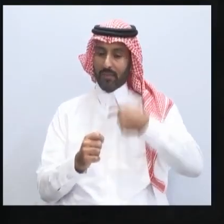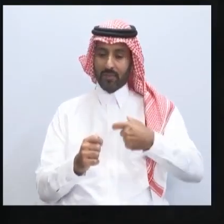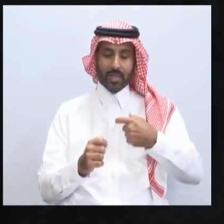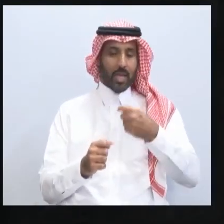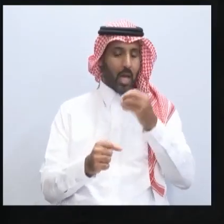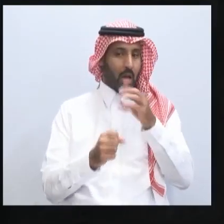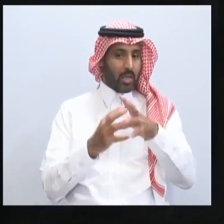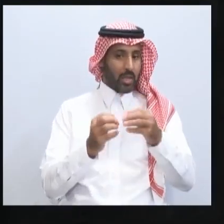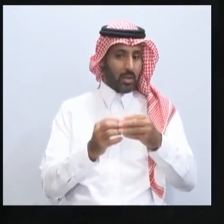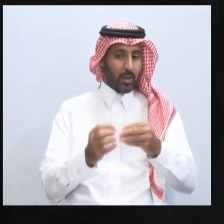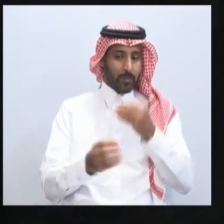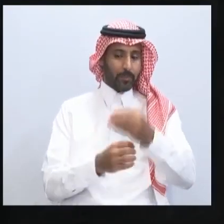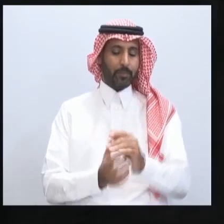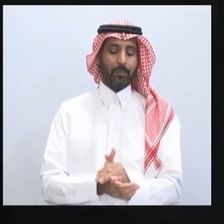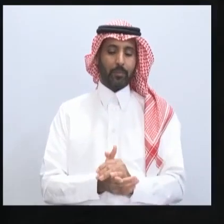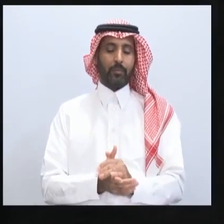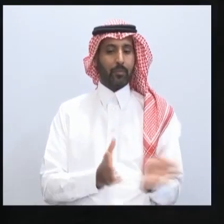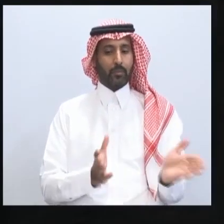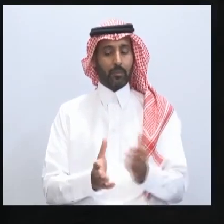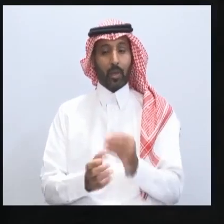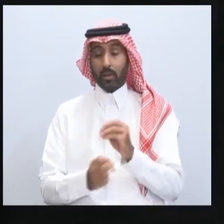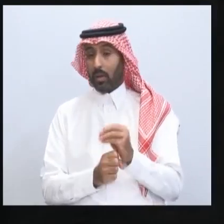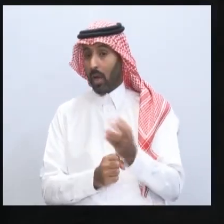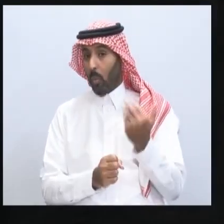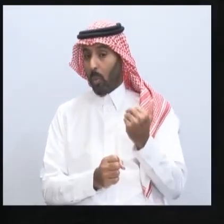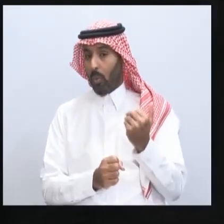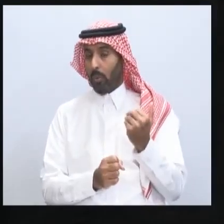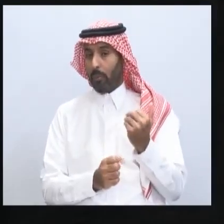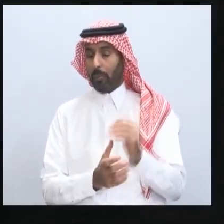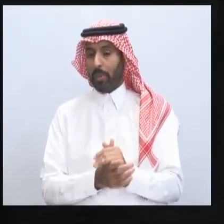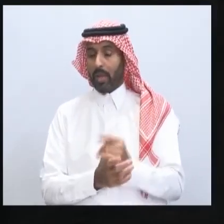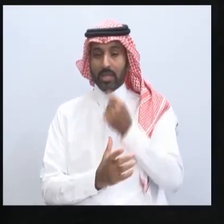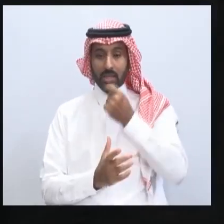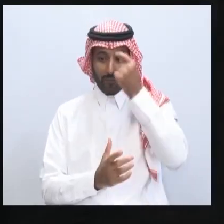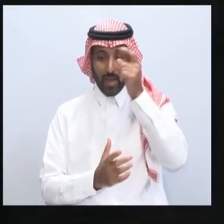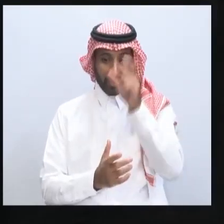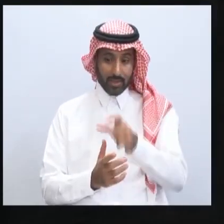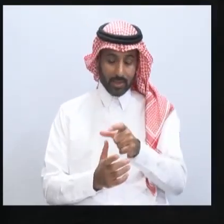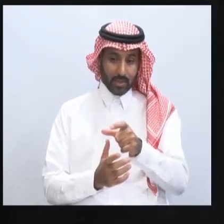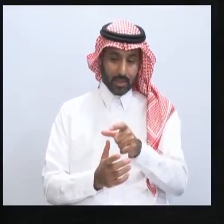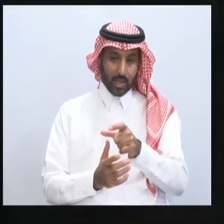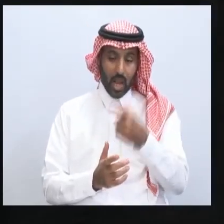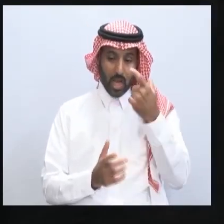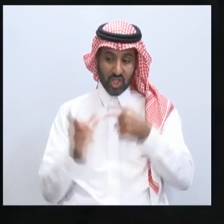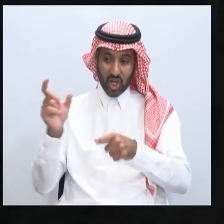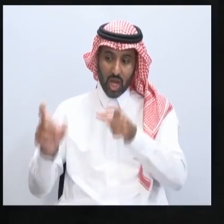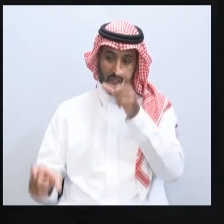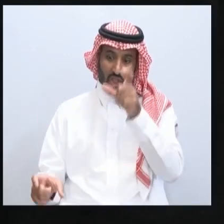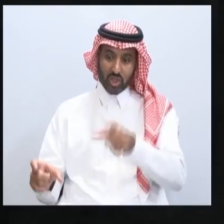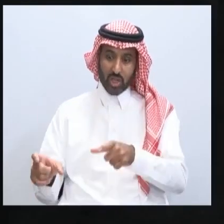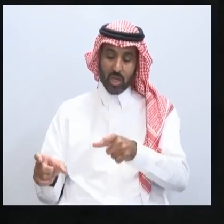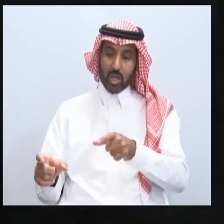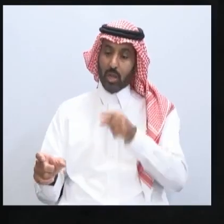بتعريف المرونه النفسيه ايضا تعرفنا على صفات وسمات الاشخاص الذين